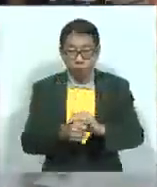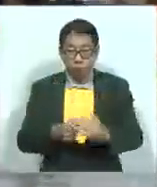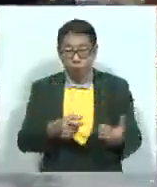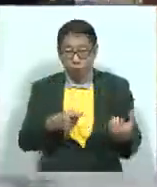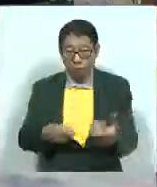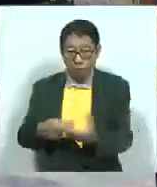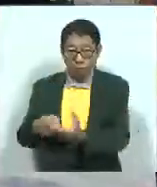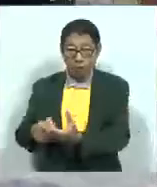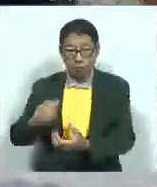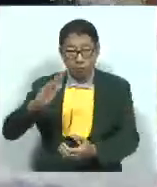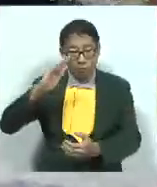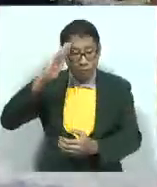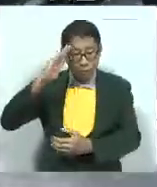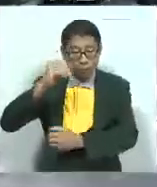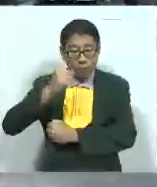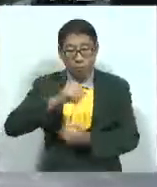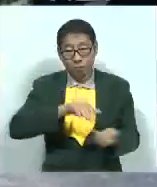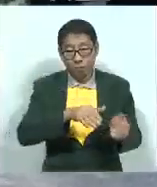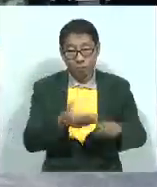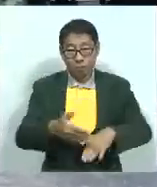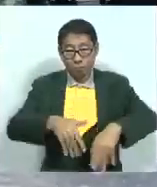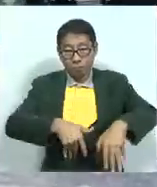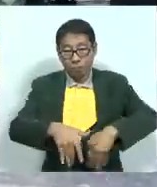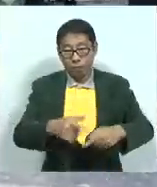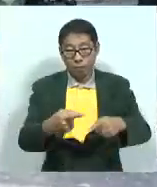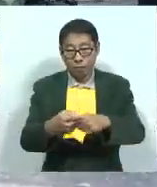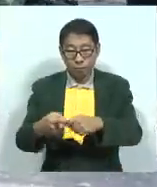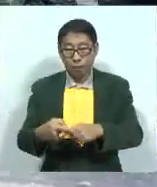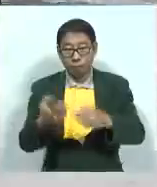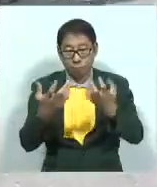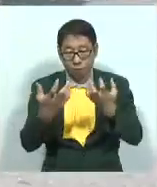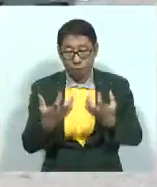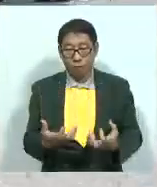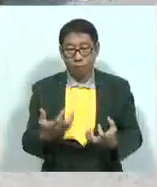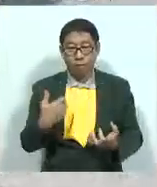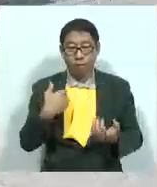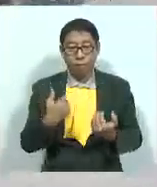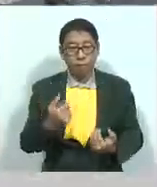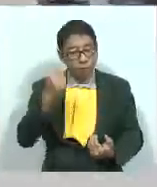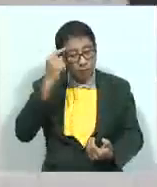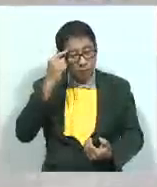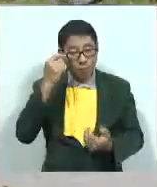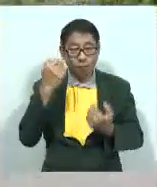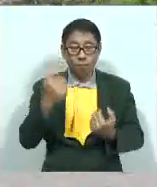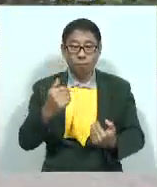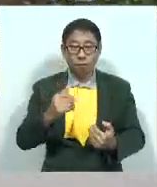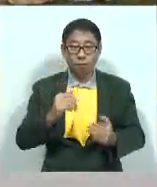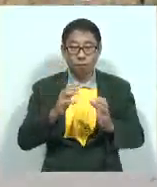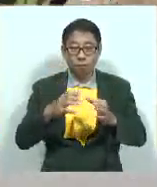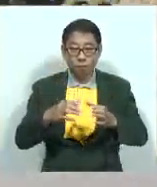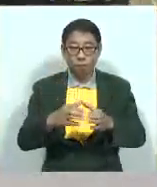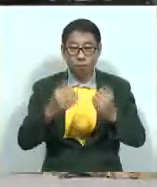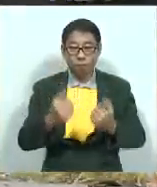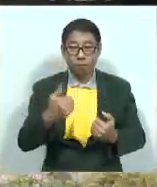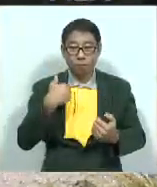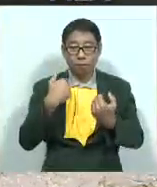สาสมัครรักษาดินแดนเสียชีวิตและชาวบ้านผู้บริสุทธิ์ได้รับบาดเจ็บสาหัสซึ่งคาดว่าเป็นการกระทำของเครือข่ายกลุ่ม